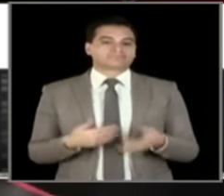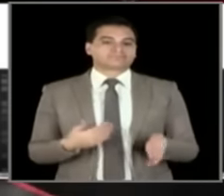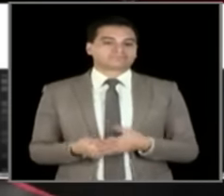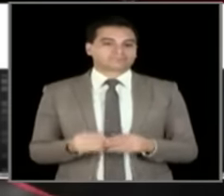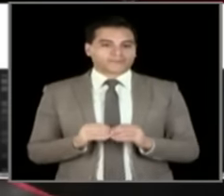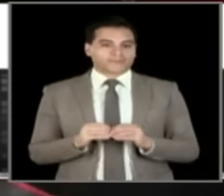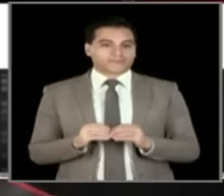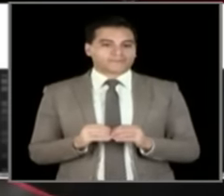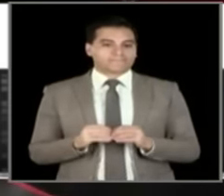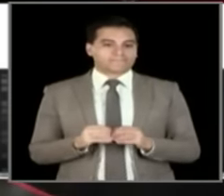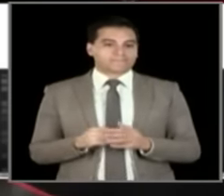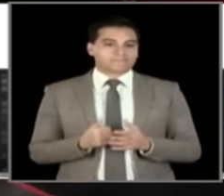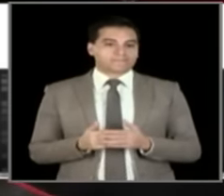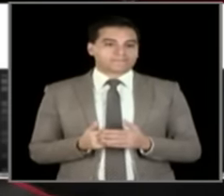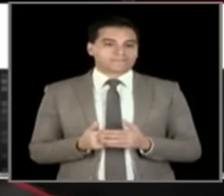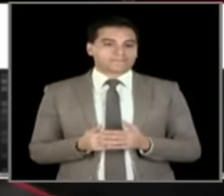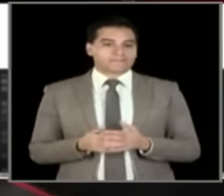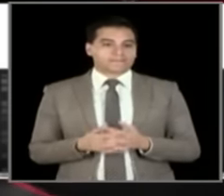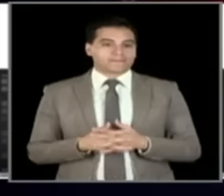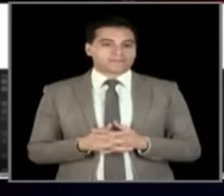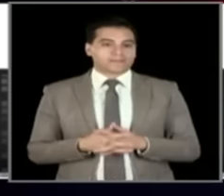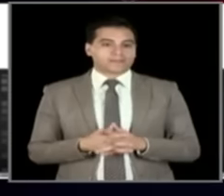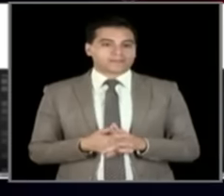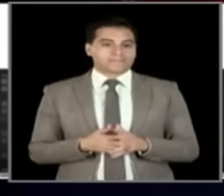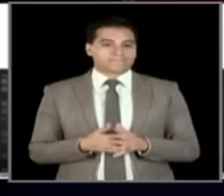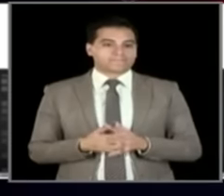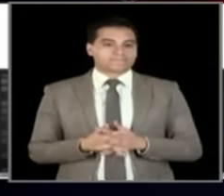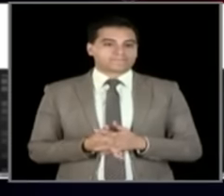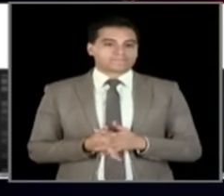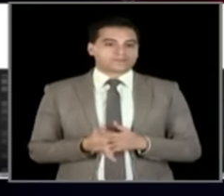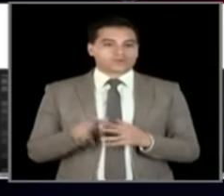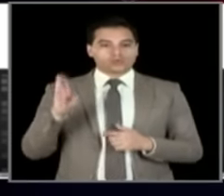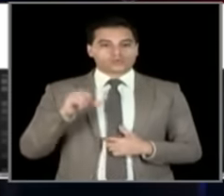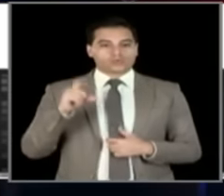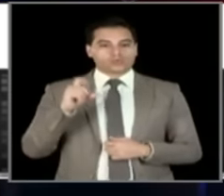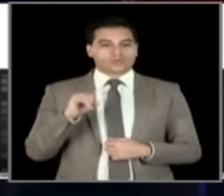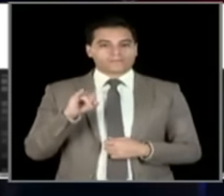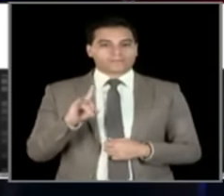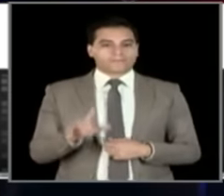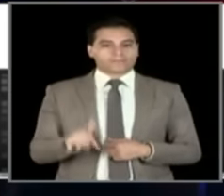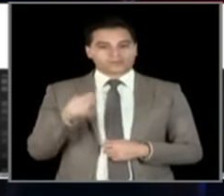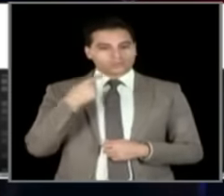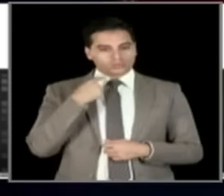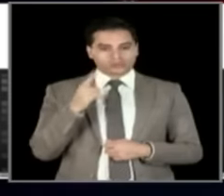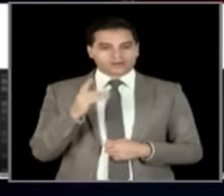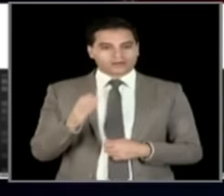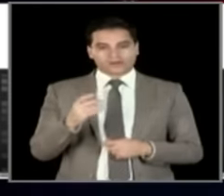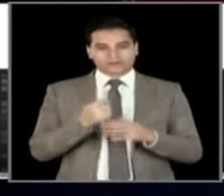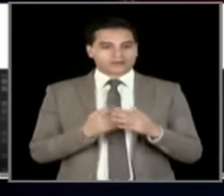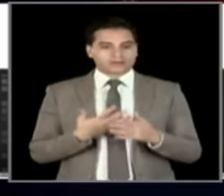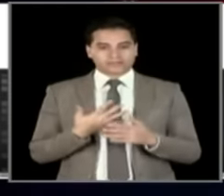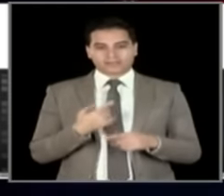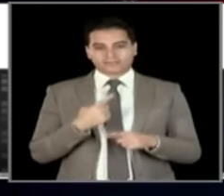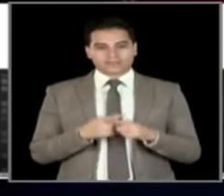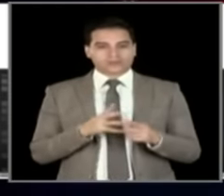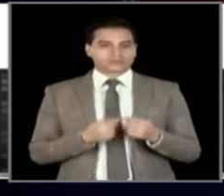مش هقول. كولومبيا. كولومبيا. ملوش لازمة يا عمر، خسارة. ناقص 5 نقط